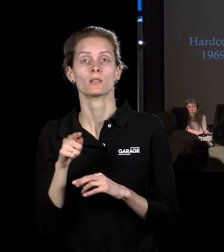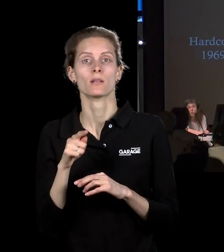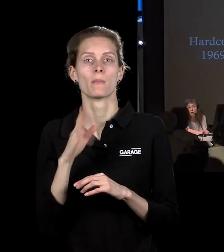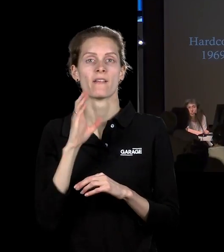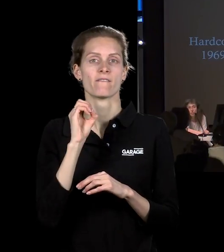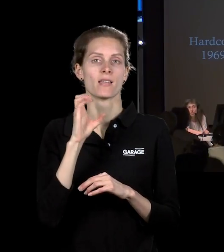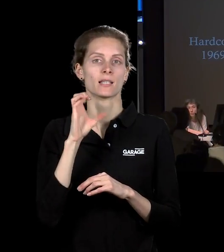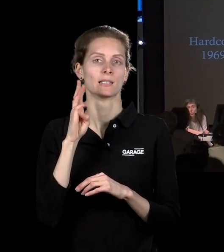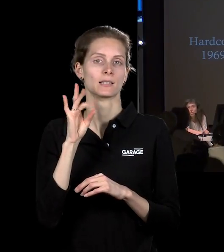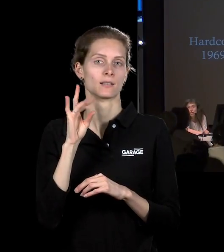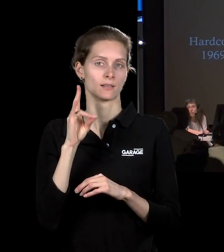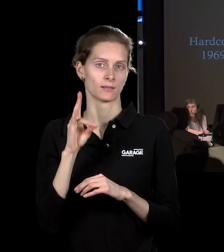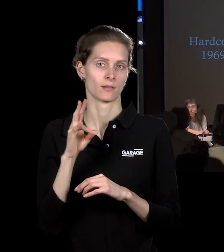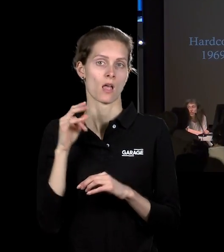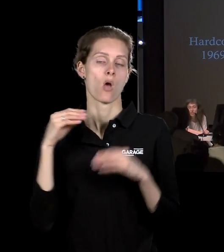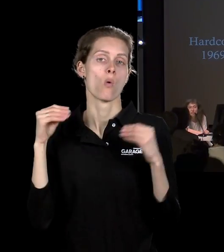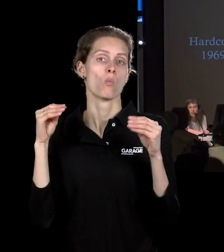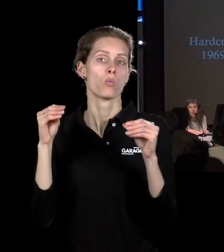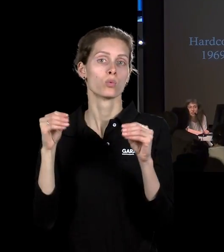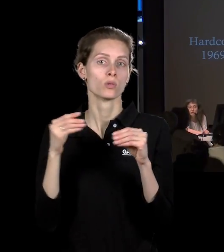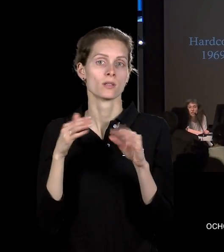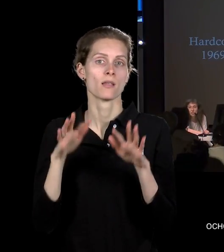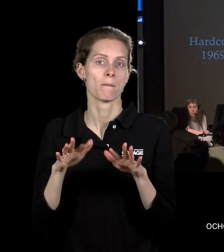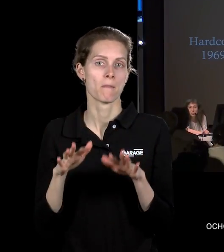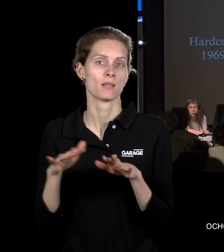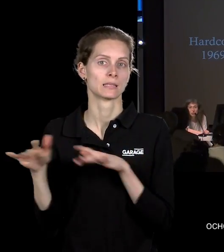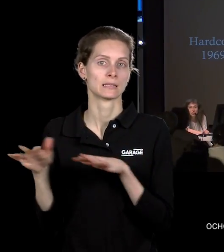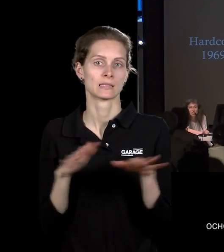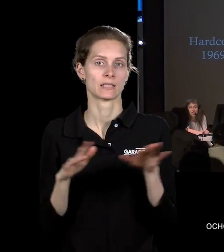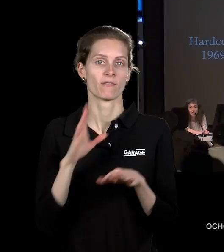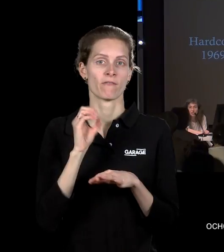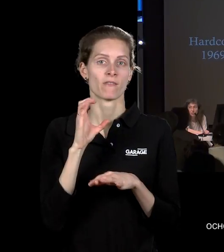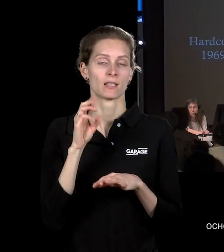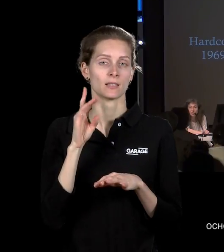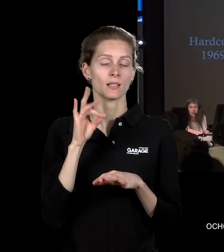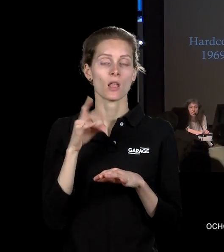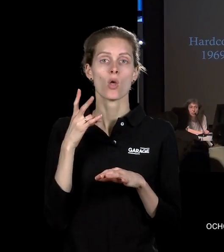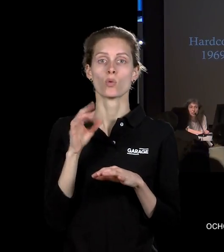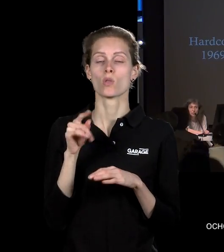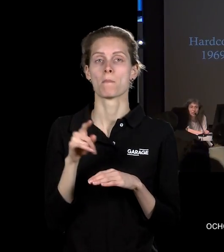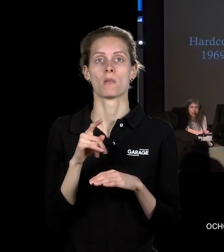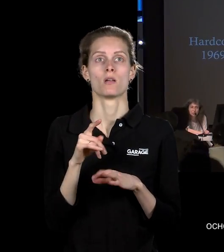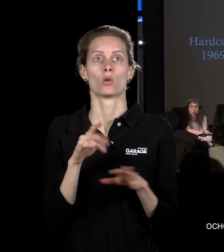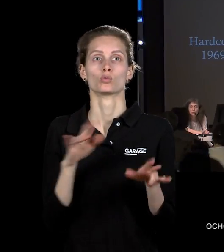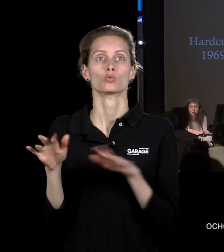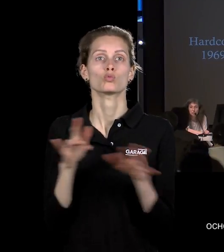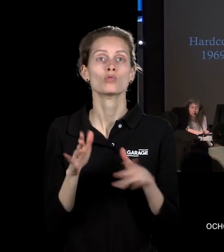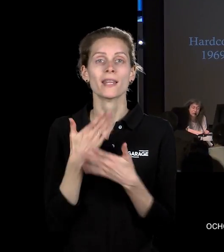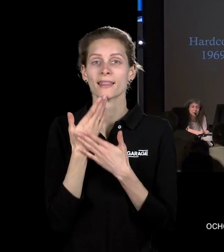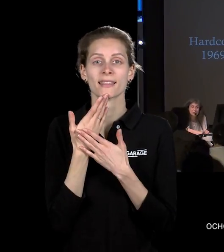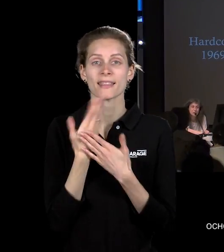вестерн, потому что, собственно говоря, пустыня – это место действия вестерна, но вестерн без сюжета, вестерн, который сводился, собственно, к